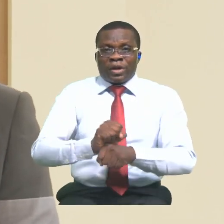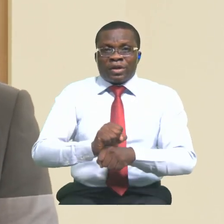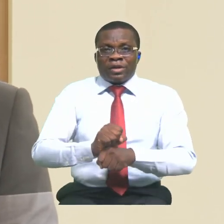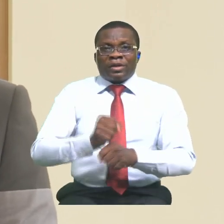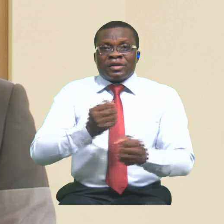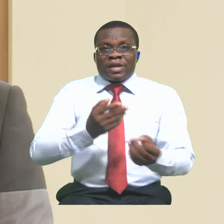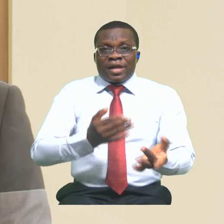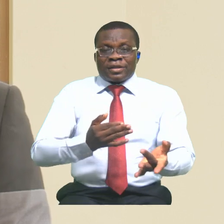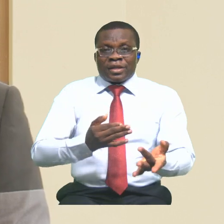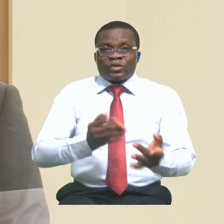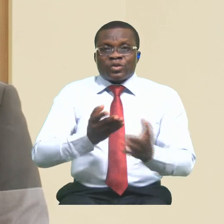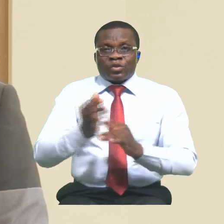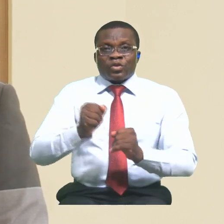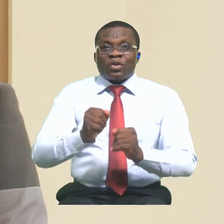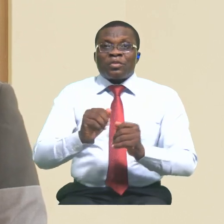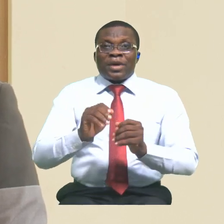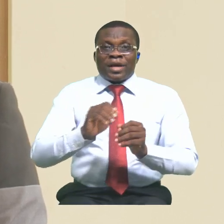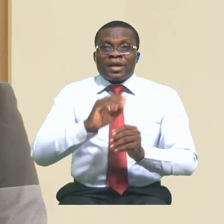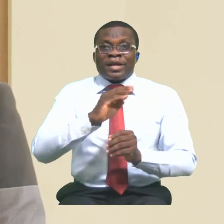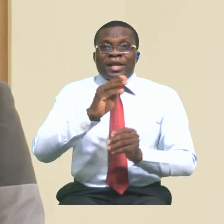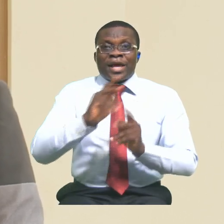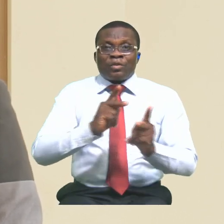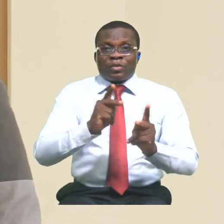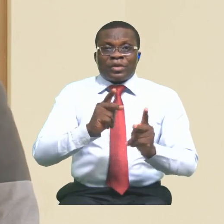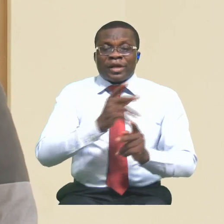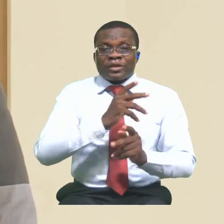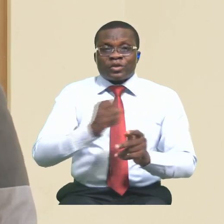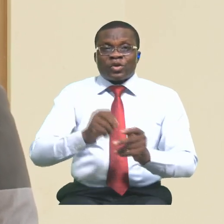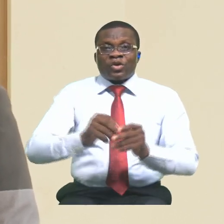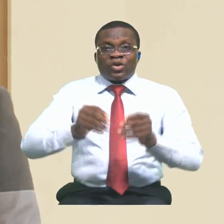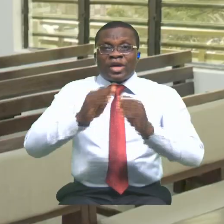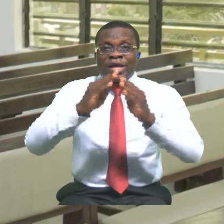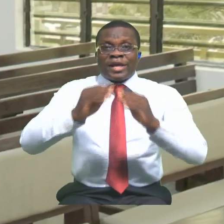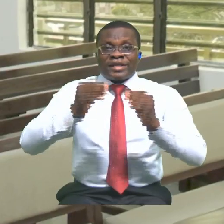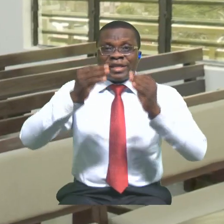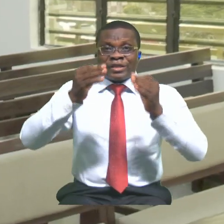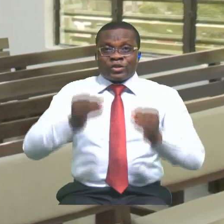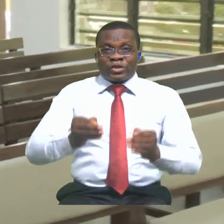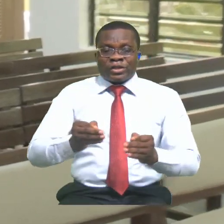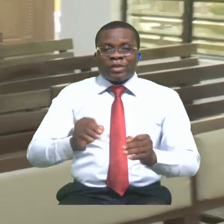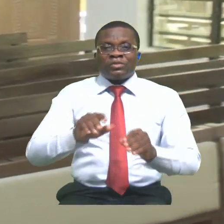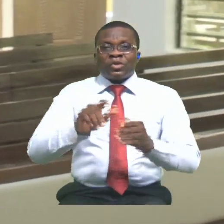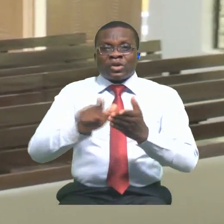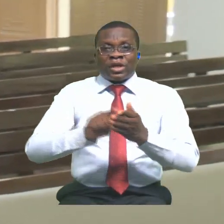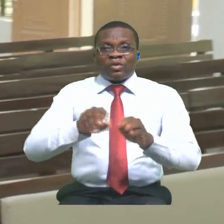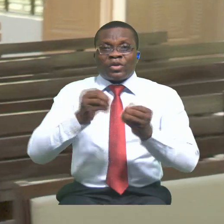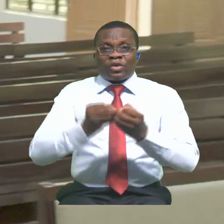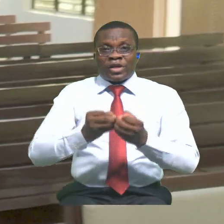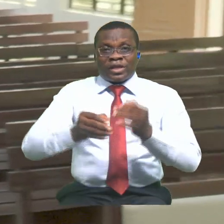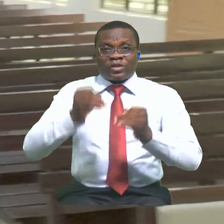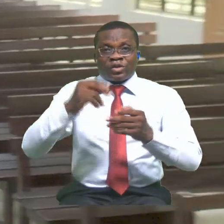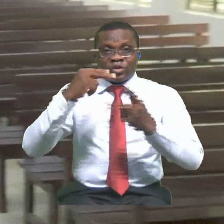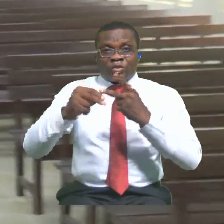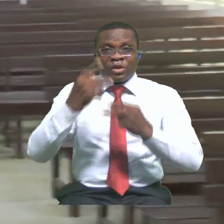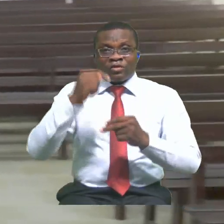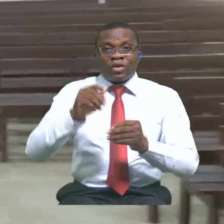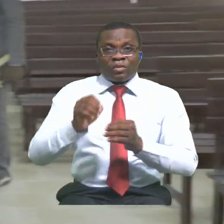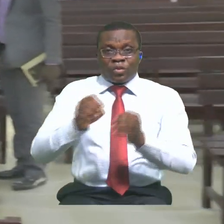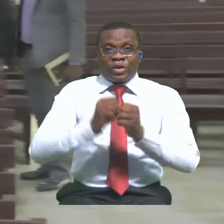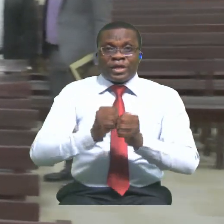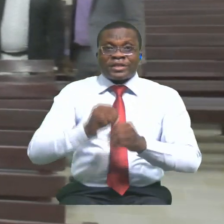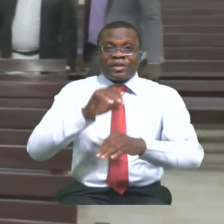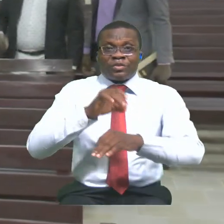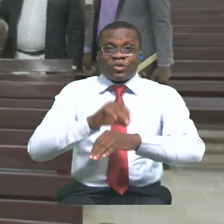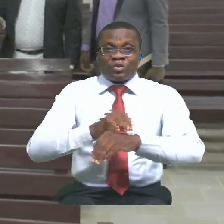attendu par nos concitoyens et des justiciables. La loi d'organisation judiciaire prévoit pour l'ensemble du